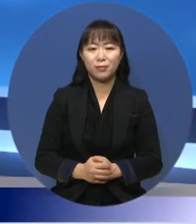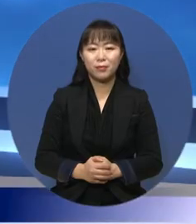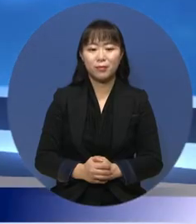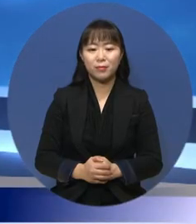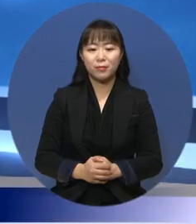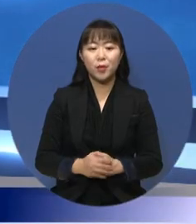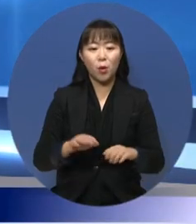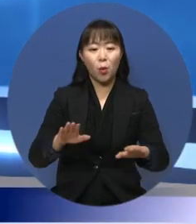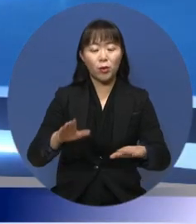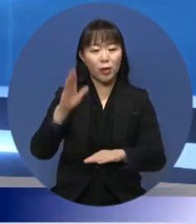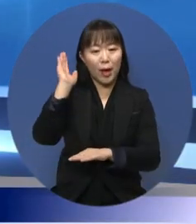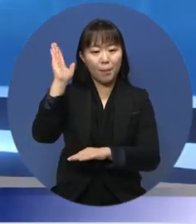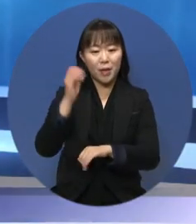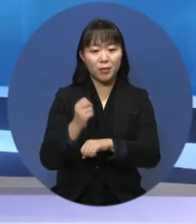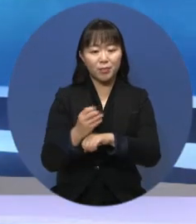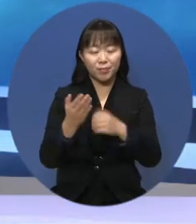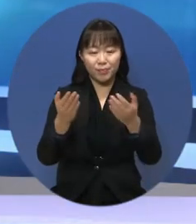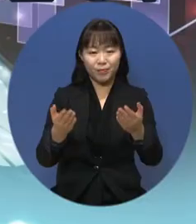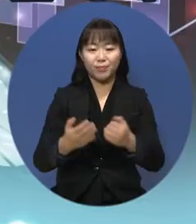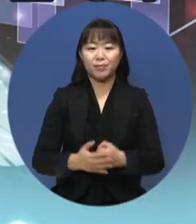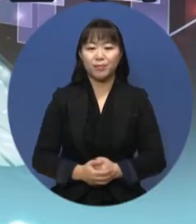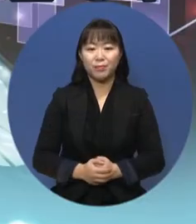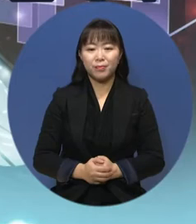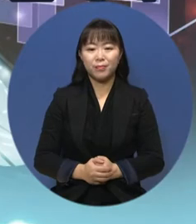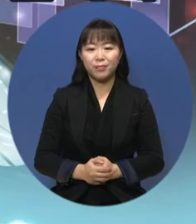이어서 오늘도 한 맛 입니다